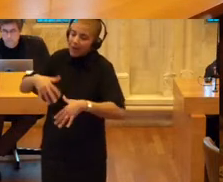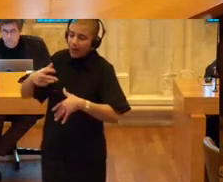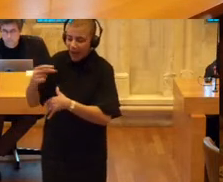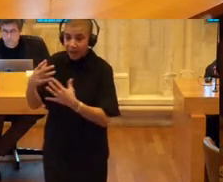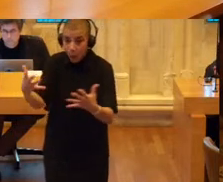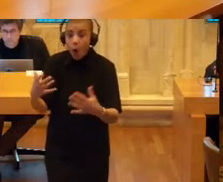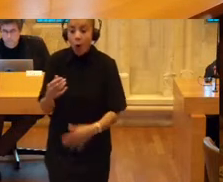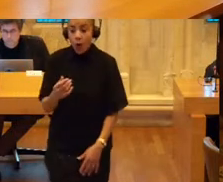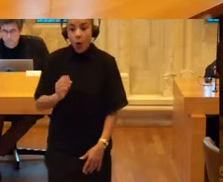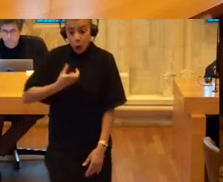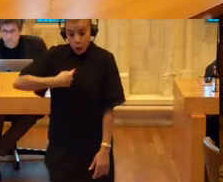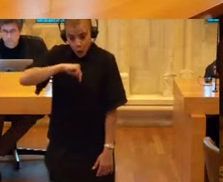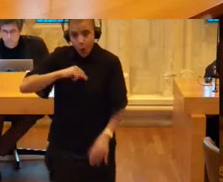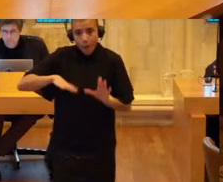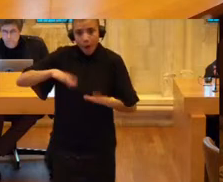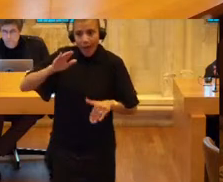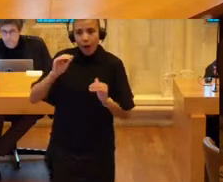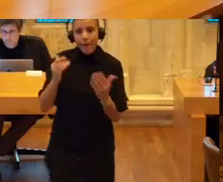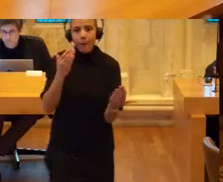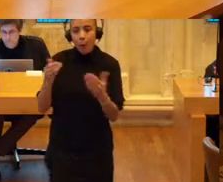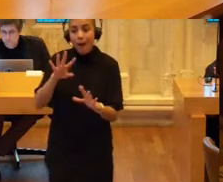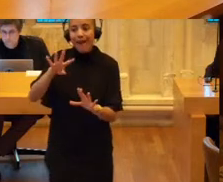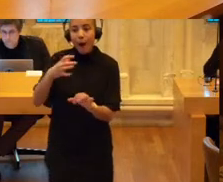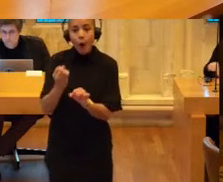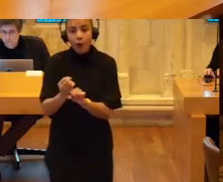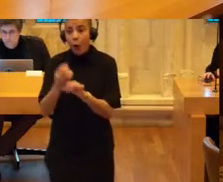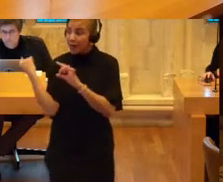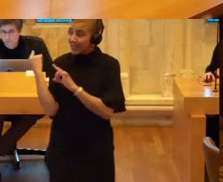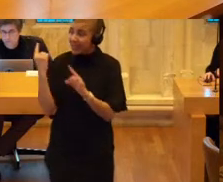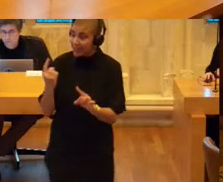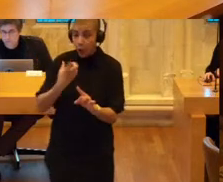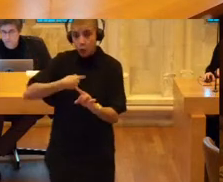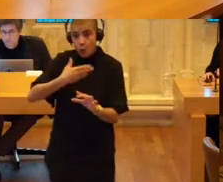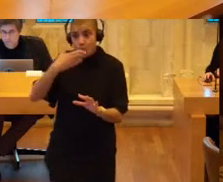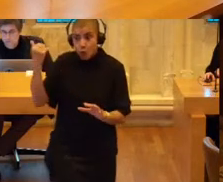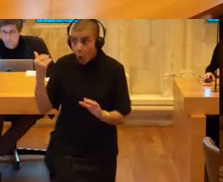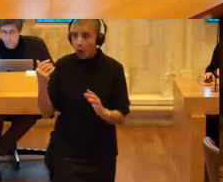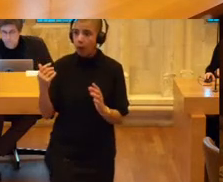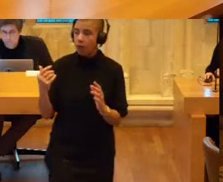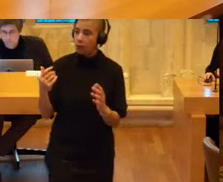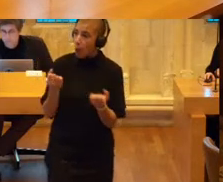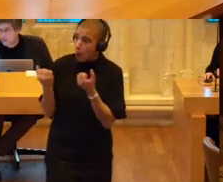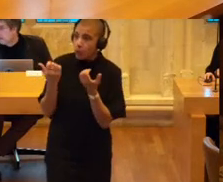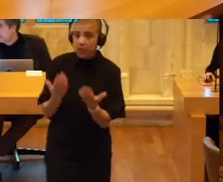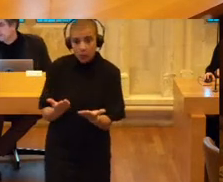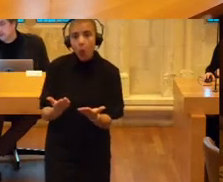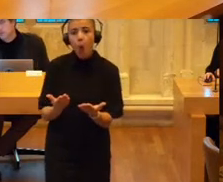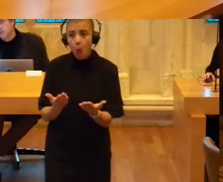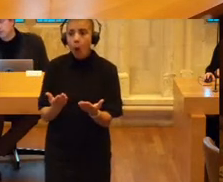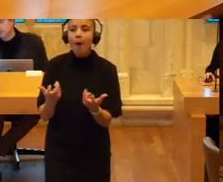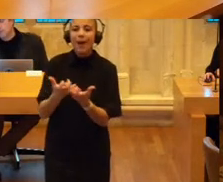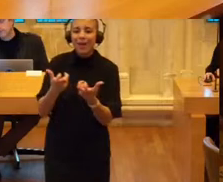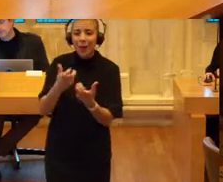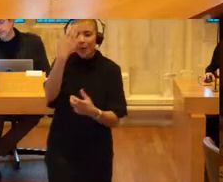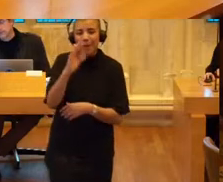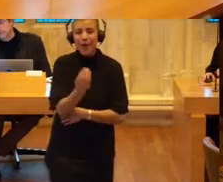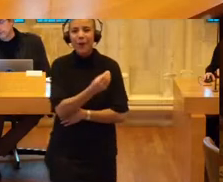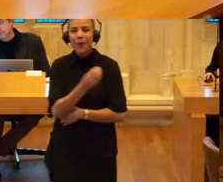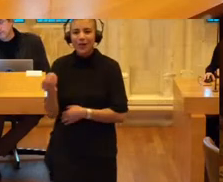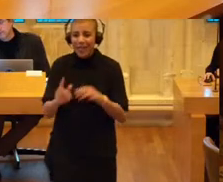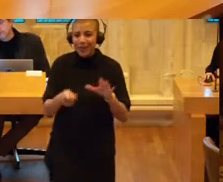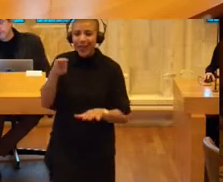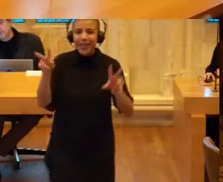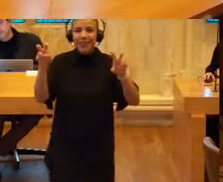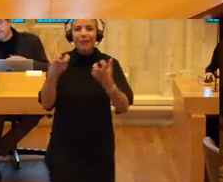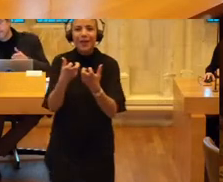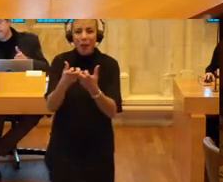antérieures, ça il faut le savoir, avec parfois des actions précurseurs comme les mercredis éducatifs. Et en ce qui concerne les